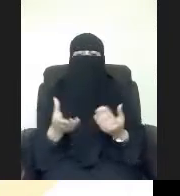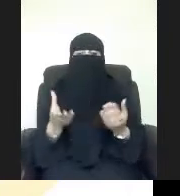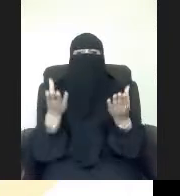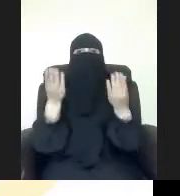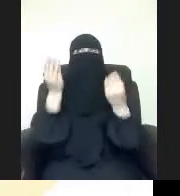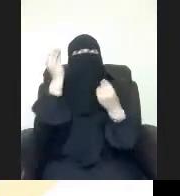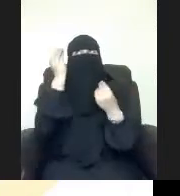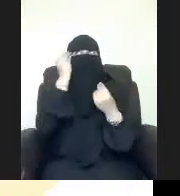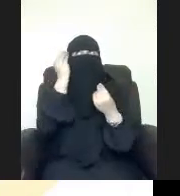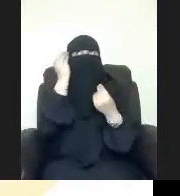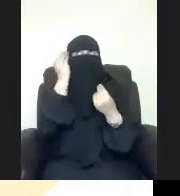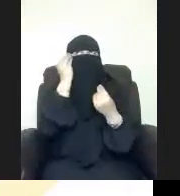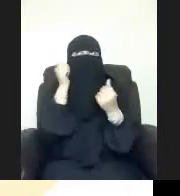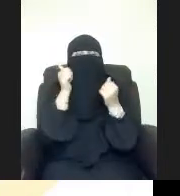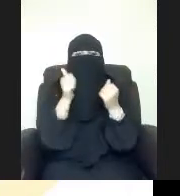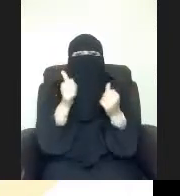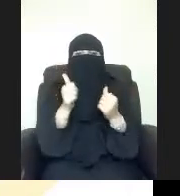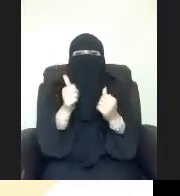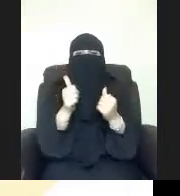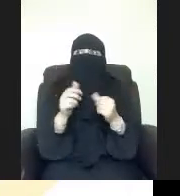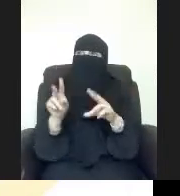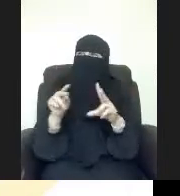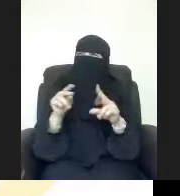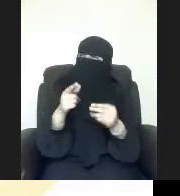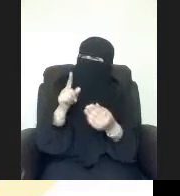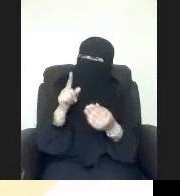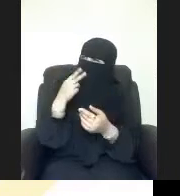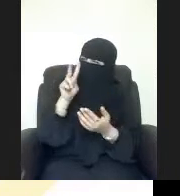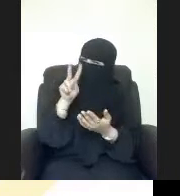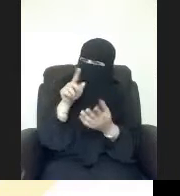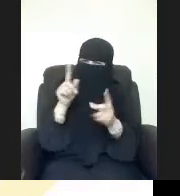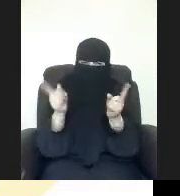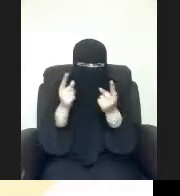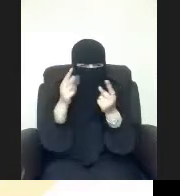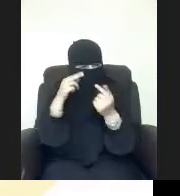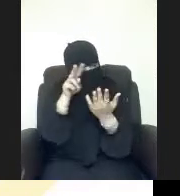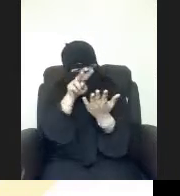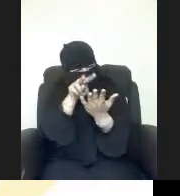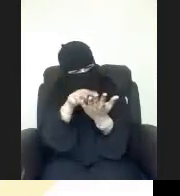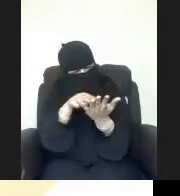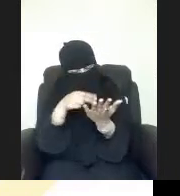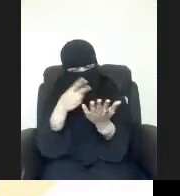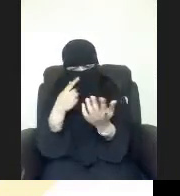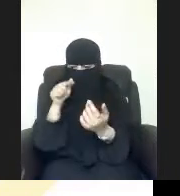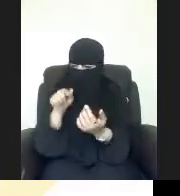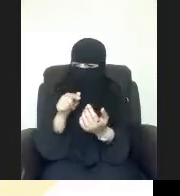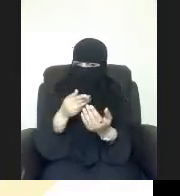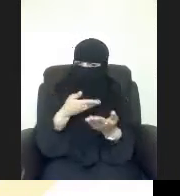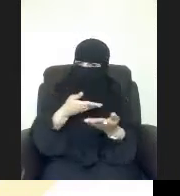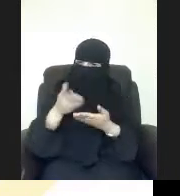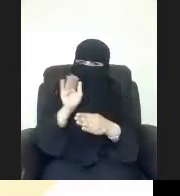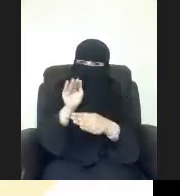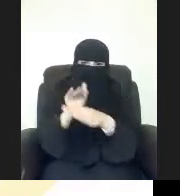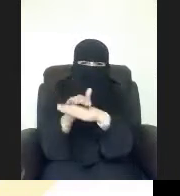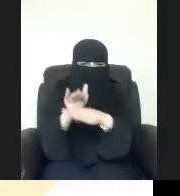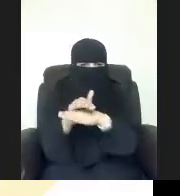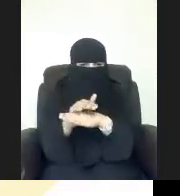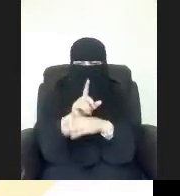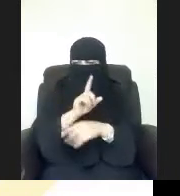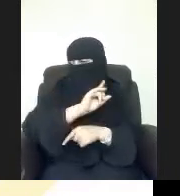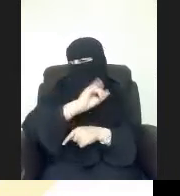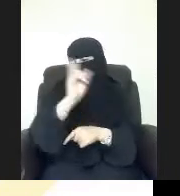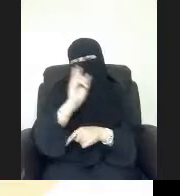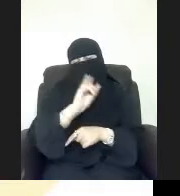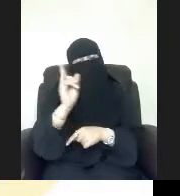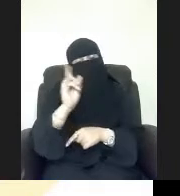قضية النمطية في التعليم اللي هي نعرفها جميعا اللي هو أسلوب المحاضرة، لكن هنا